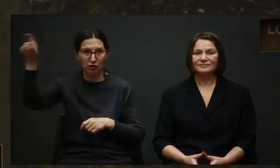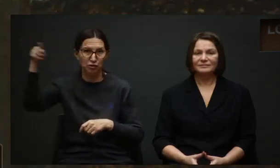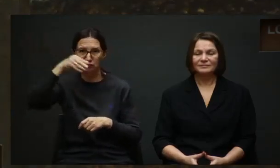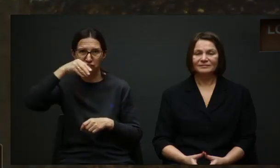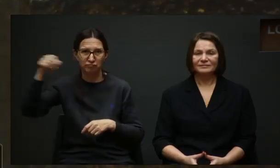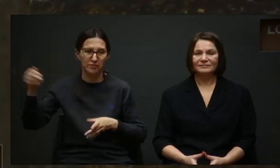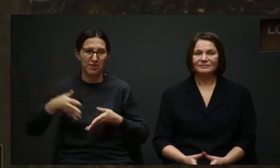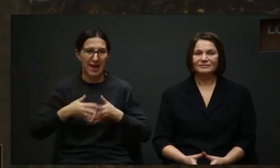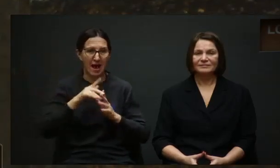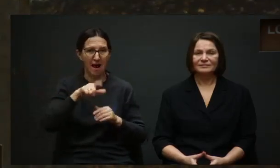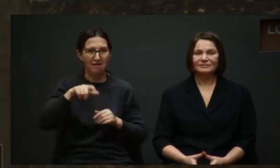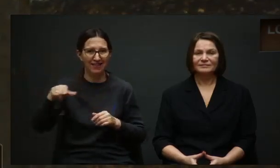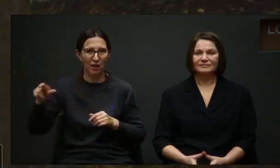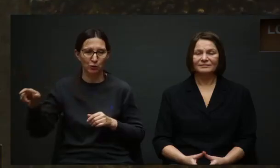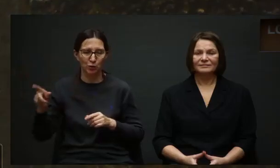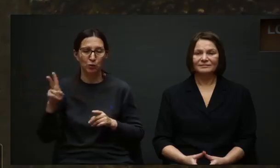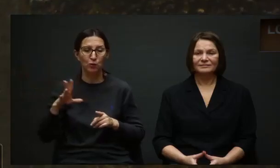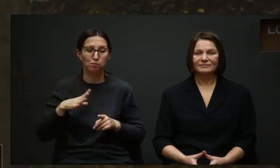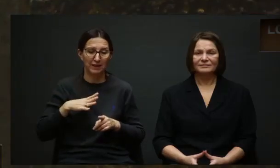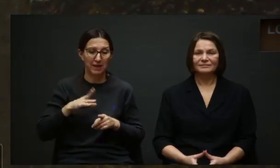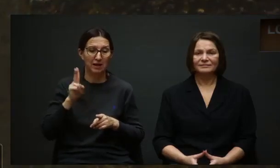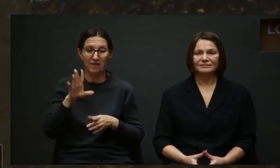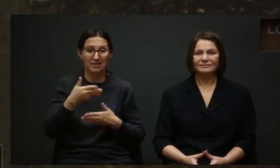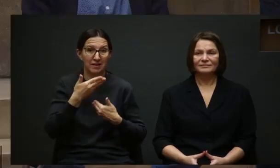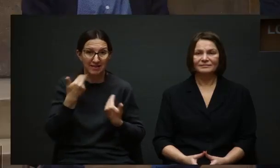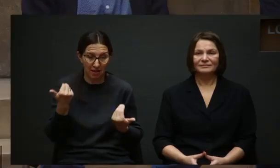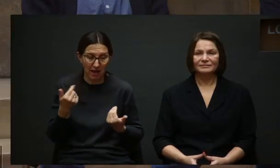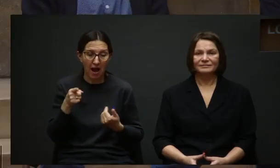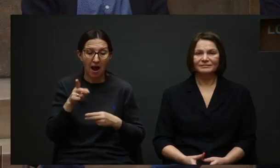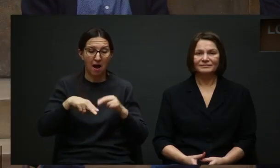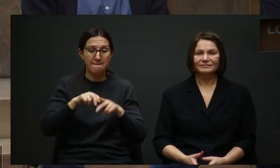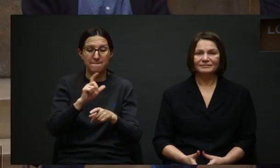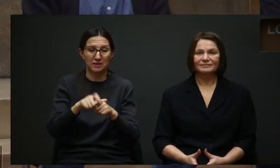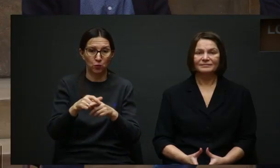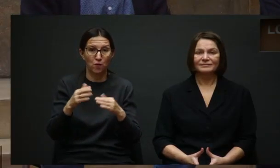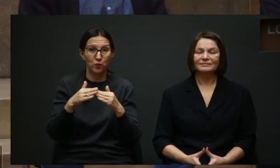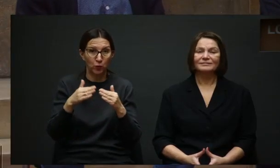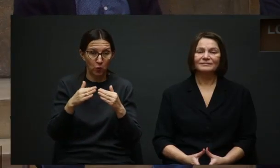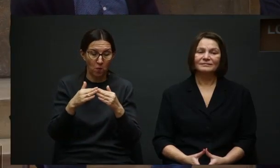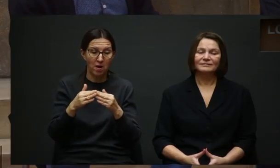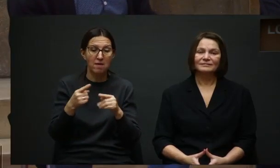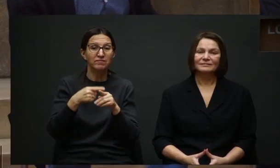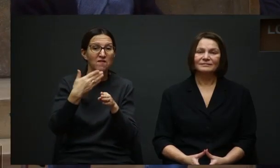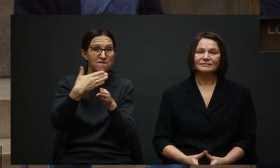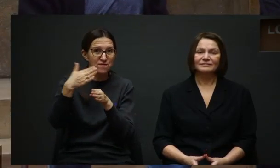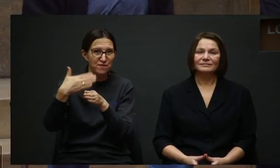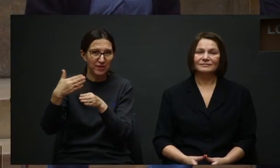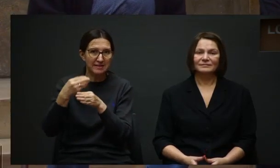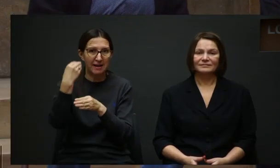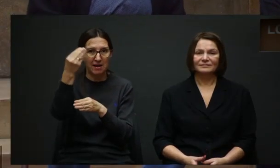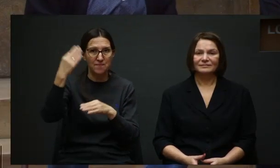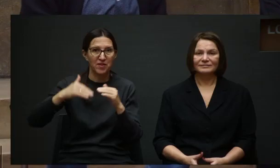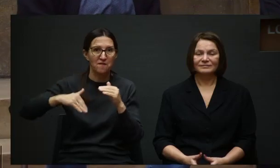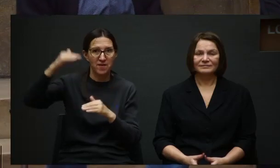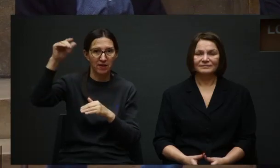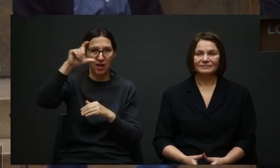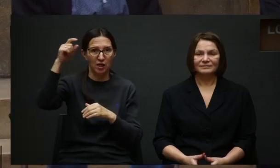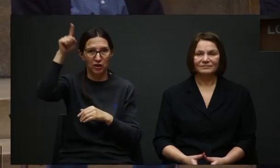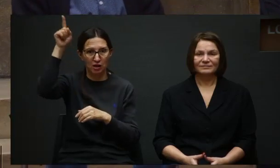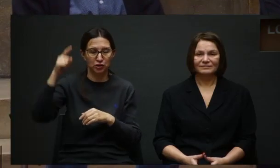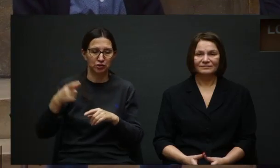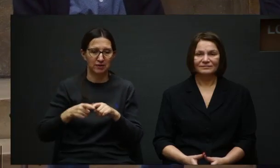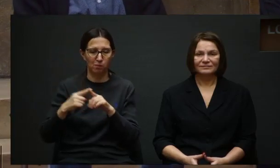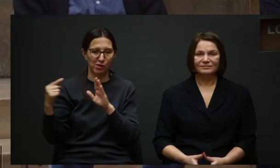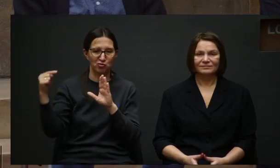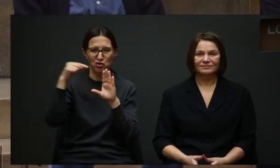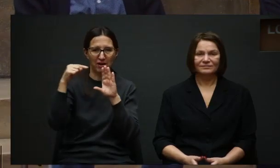архитекторы, которые были бесквартирные, а вот, построив этот дом, им выделили вот верхний этаж чердак, собственно говоря,